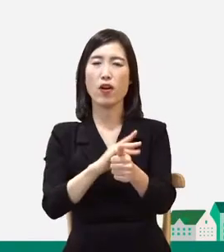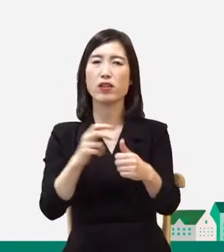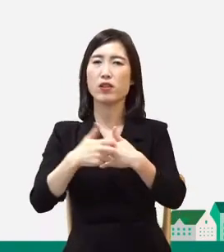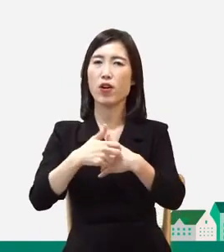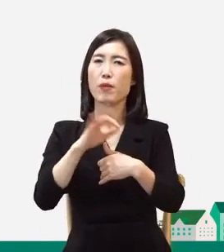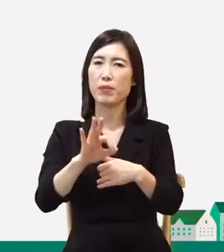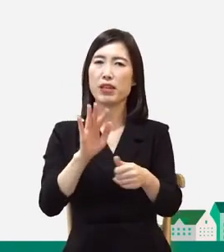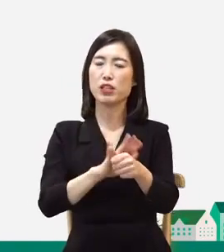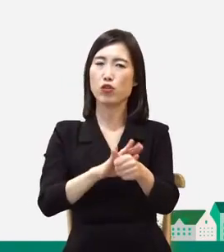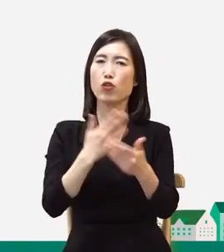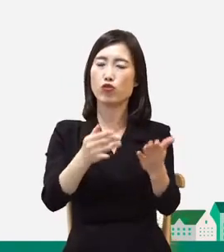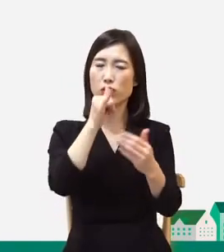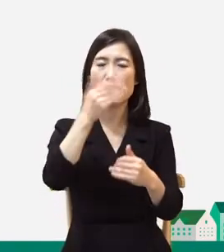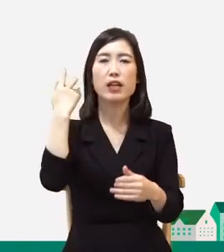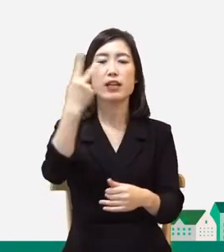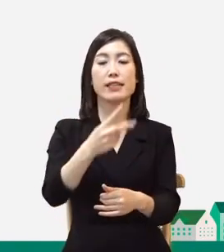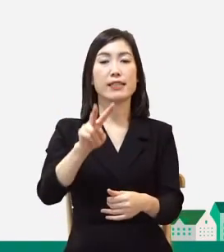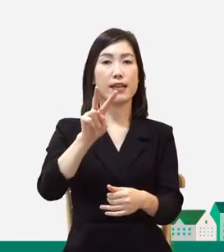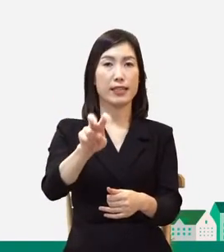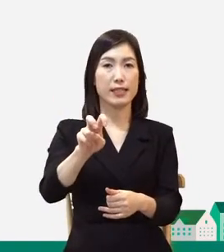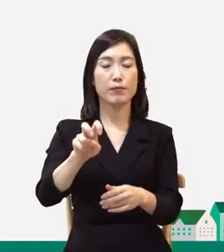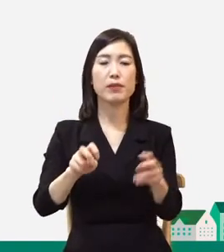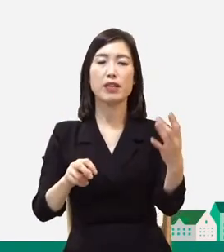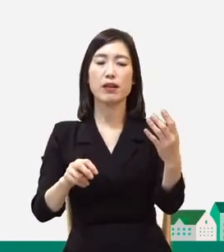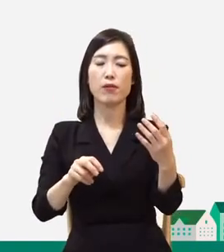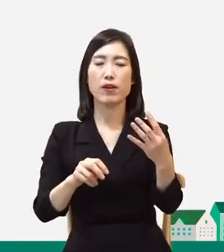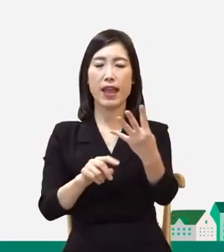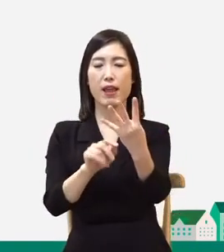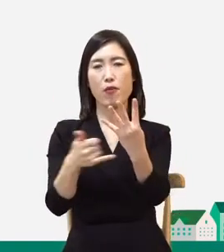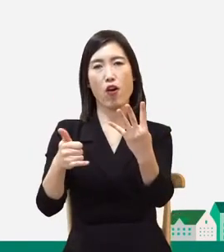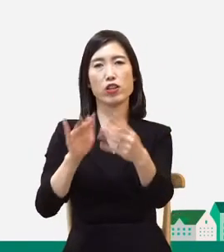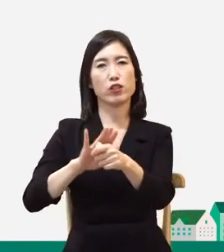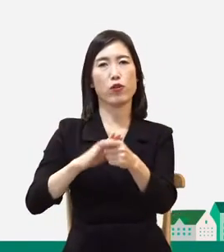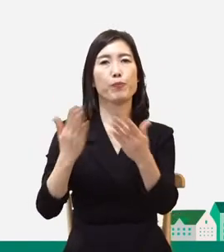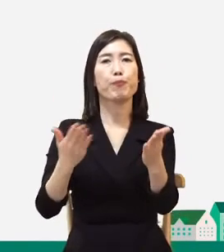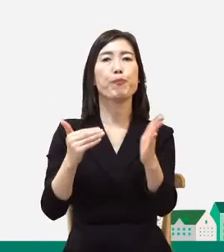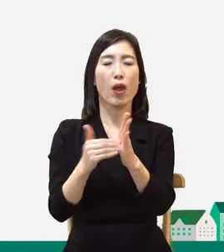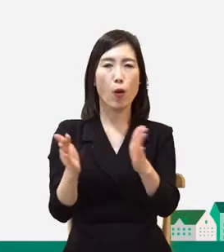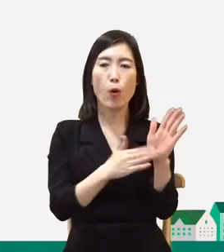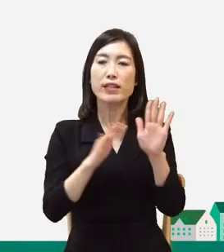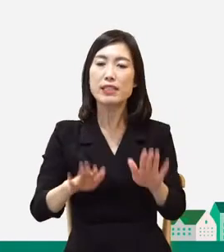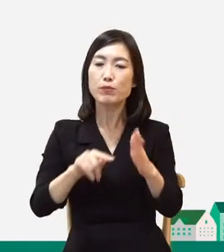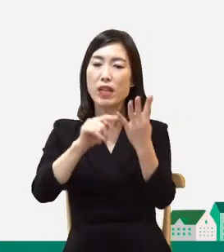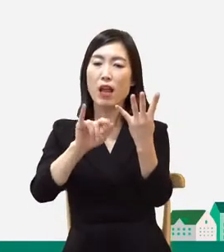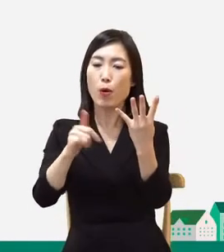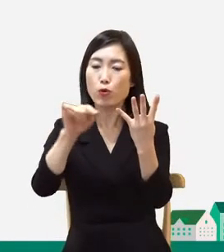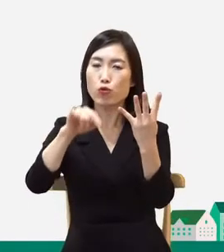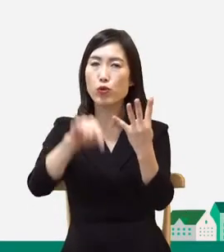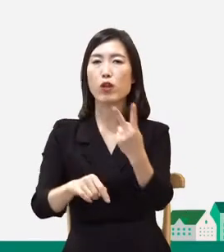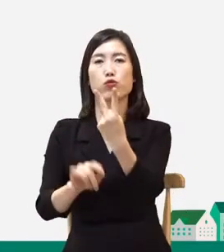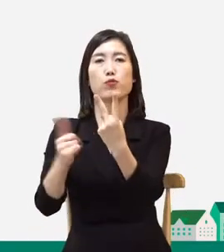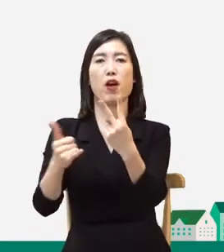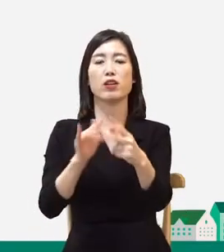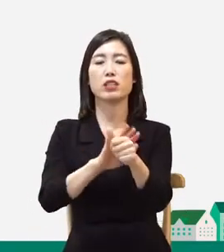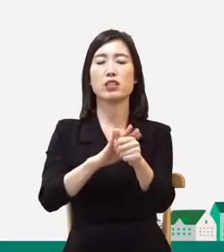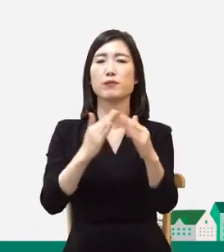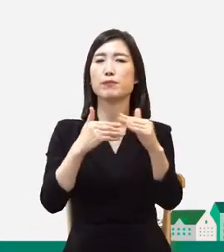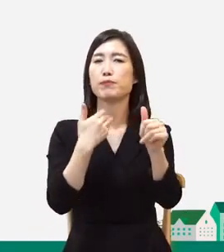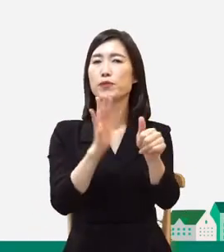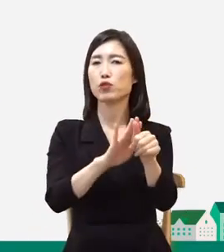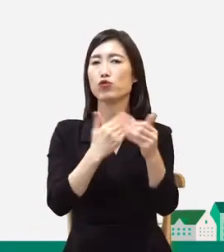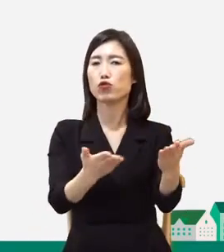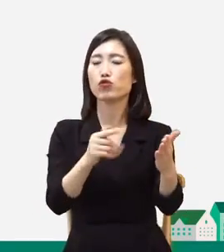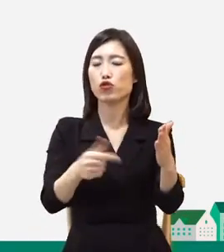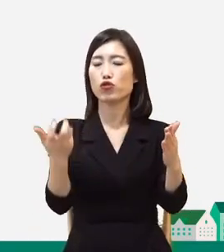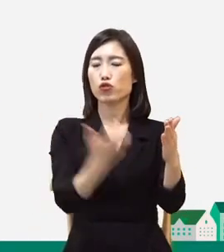있습니다. 2020년 4명이 전환형 지원주택을 이용하셨고 현재 2명이 입주하고 계십니다. 지원주택